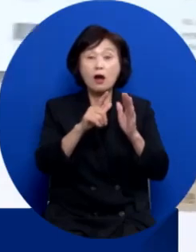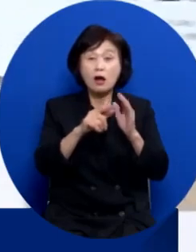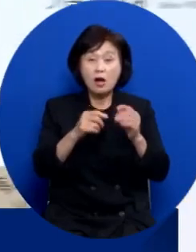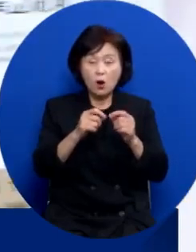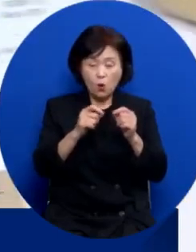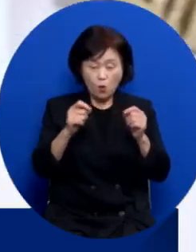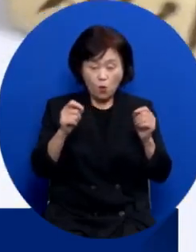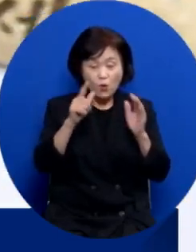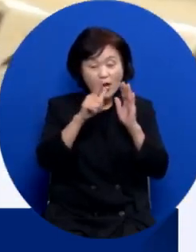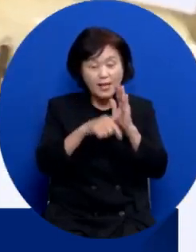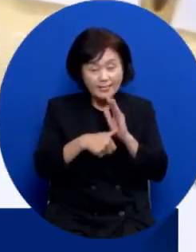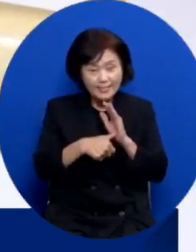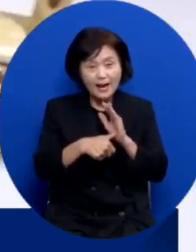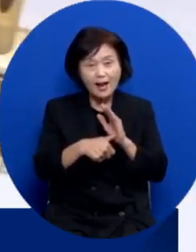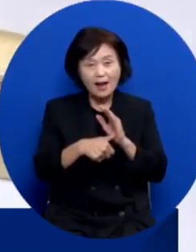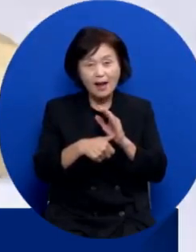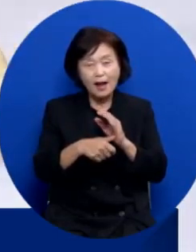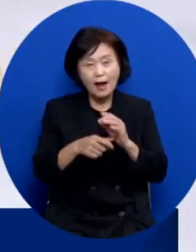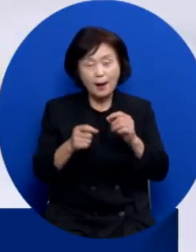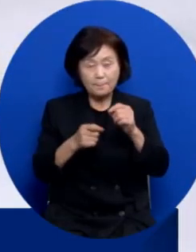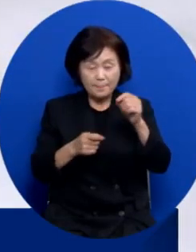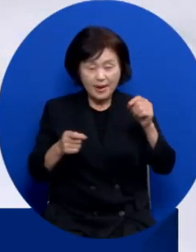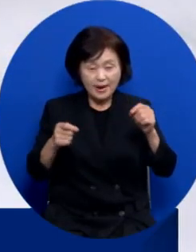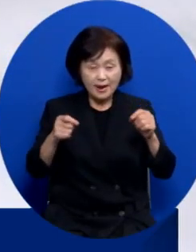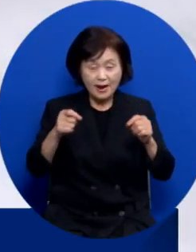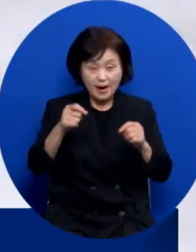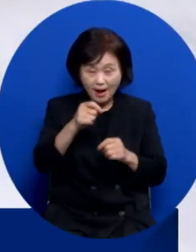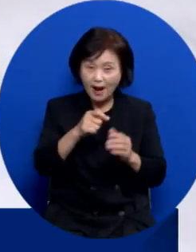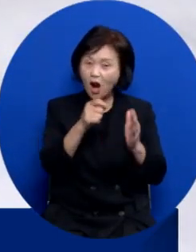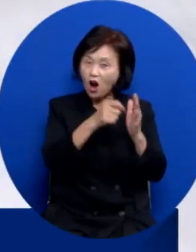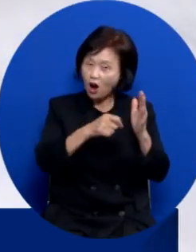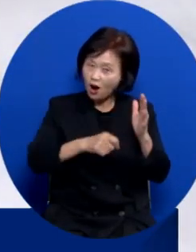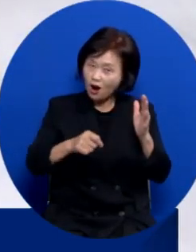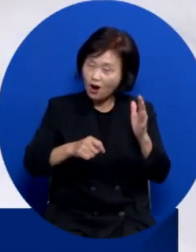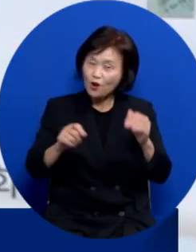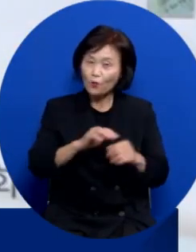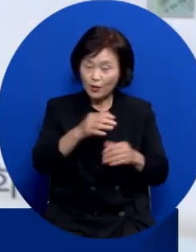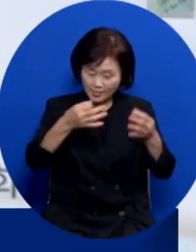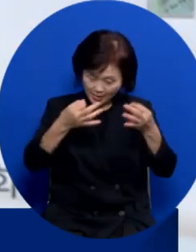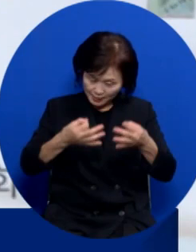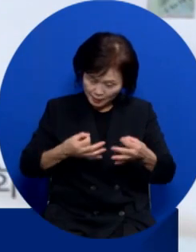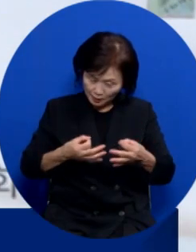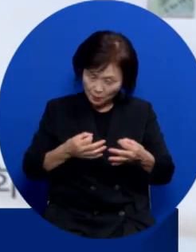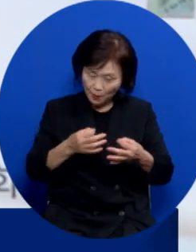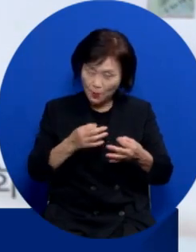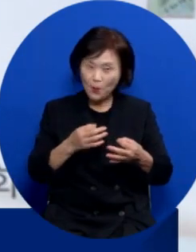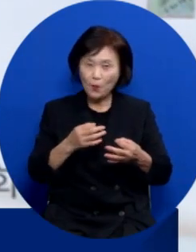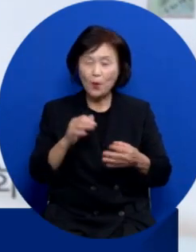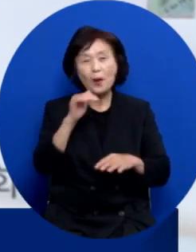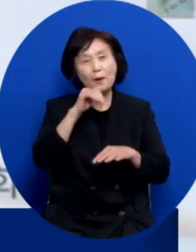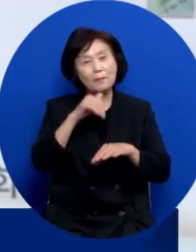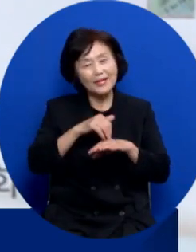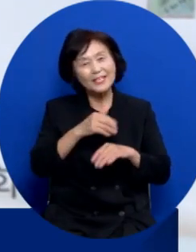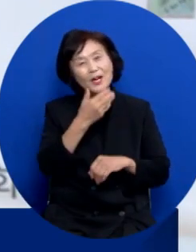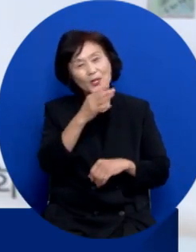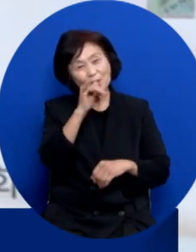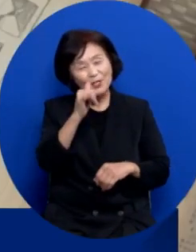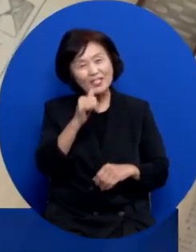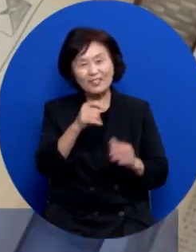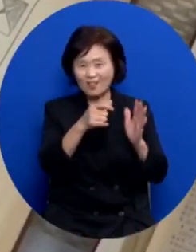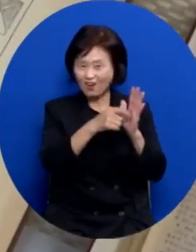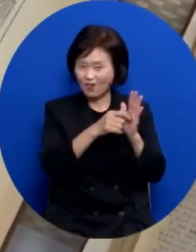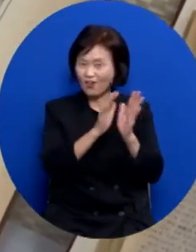읽고 숙고하고 다시 한번 반론을 낼 수도 있고 하는 우리 성찰할 수 있는 그런 역할 그런 걸 감당할 수 있지 않을까